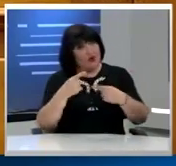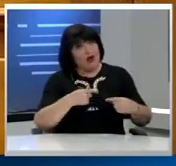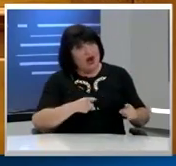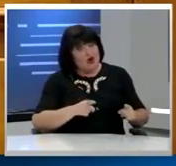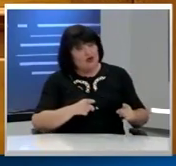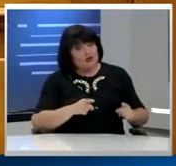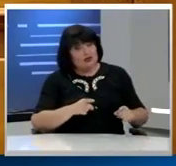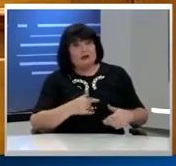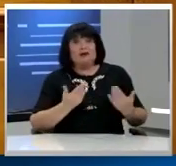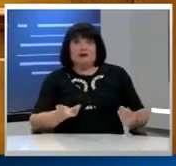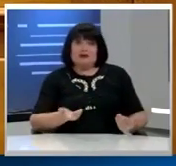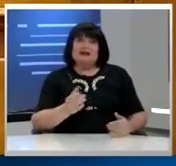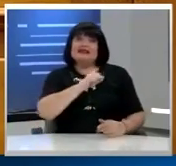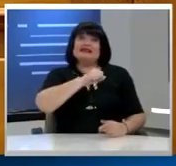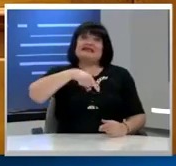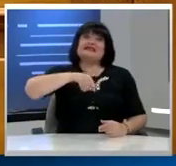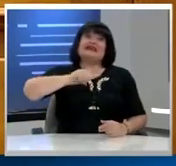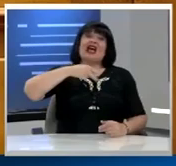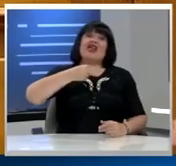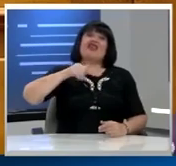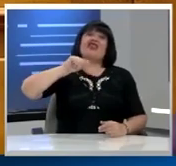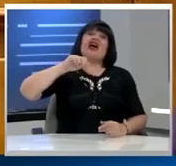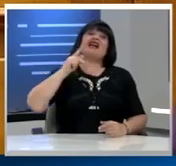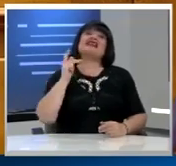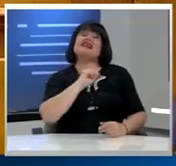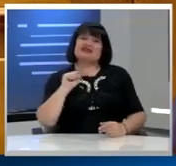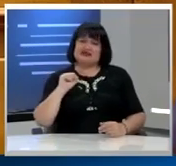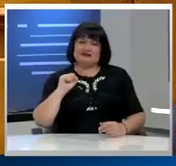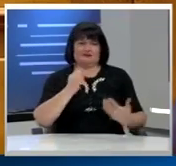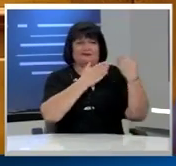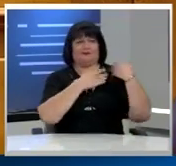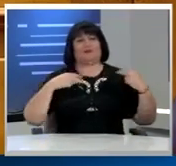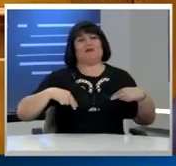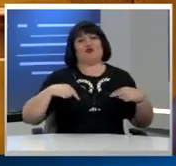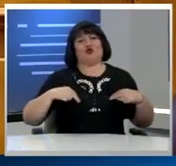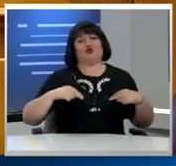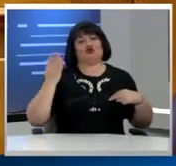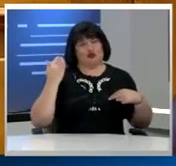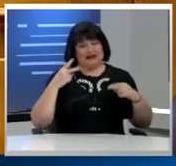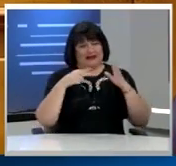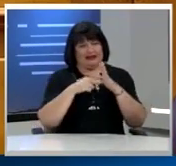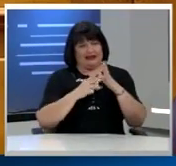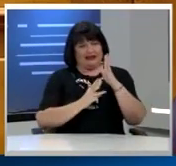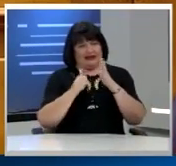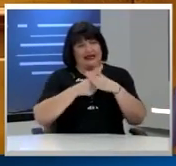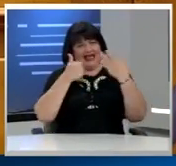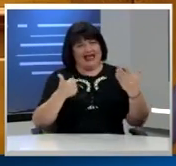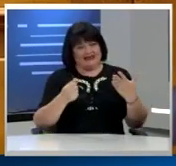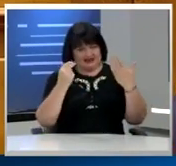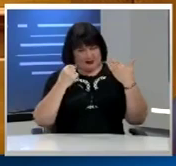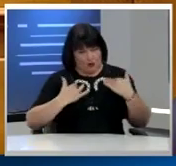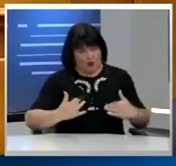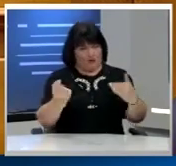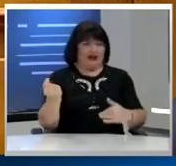είχε έρθει ο κ. Σταθάκης ως αρμόδιος υπουργός το 2016 στην Ολομέλεια